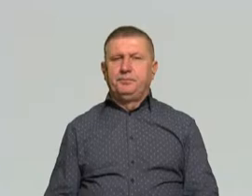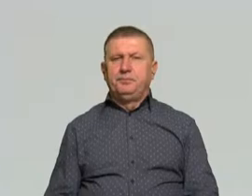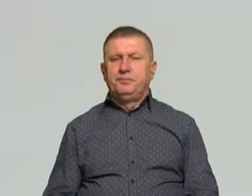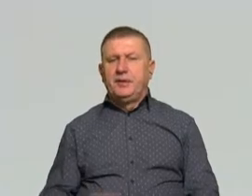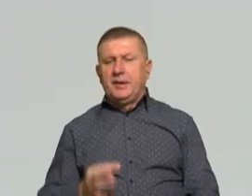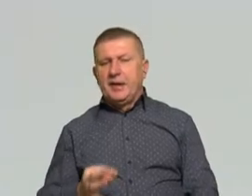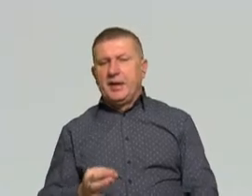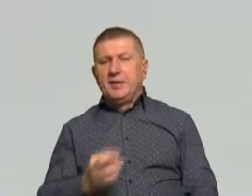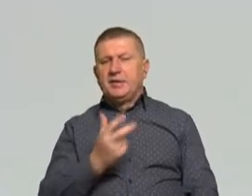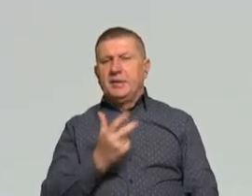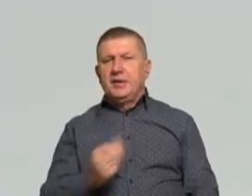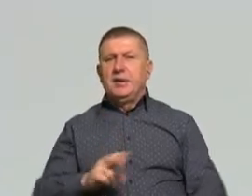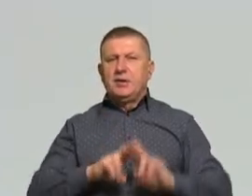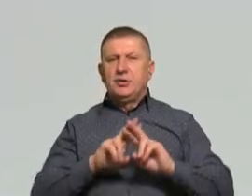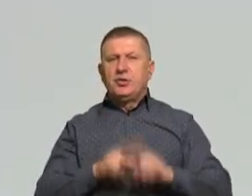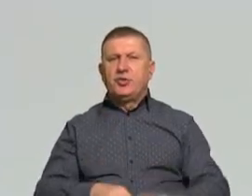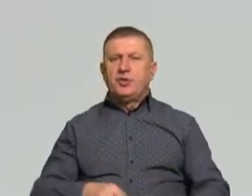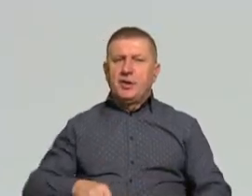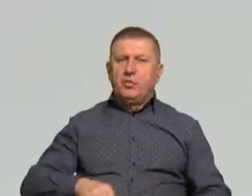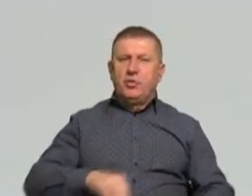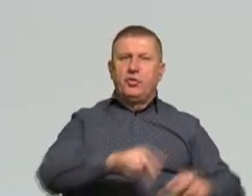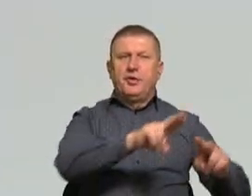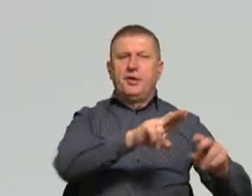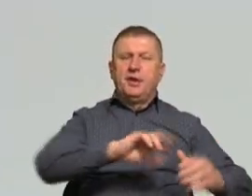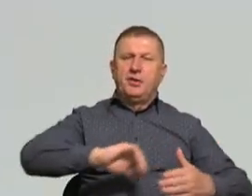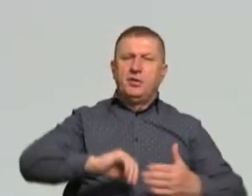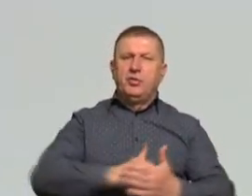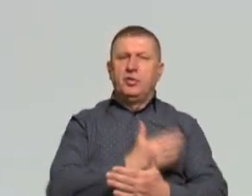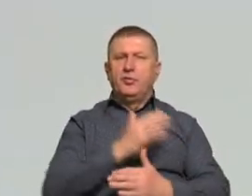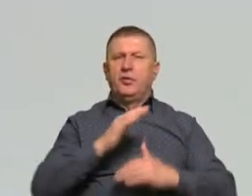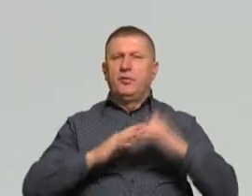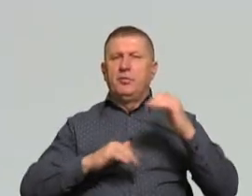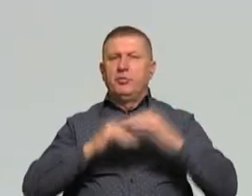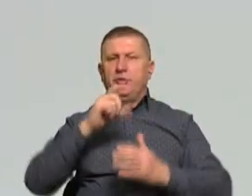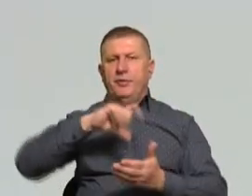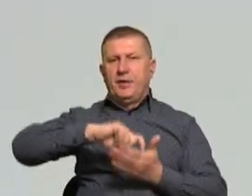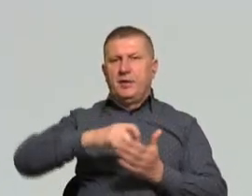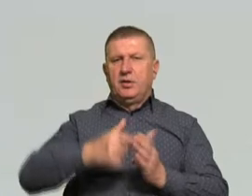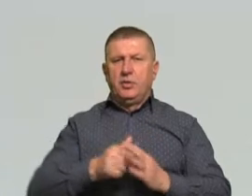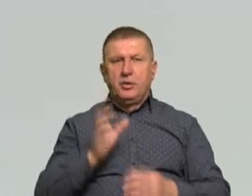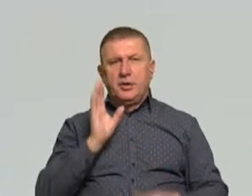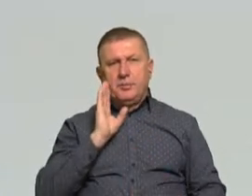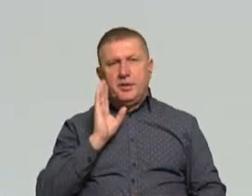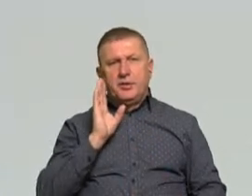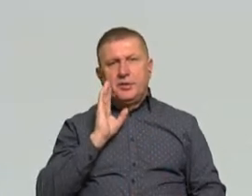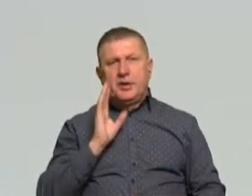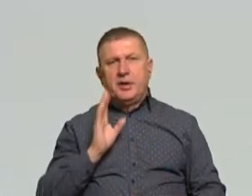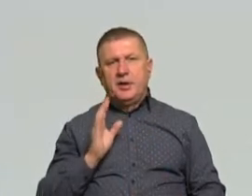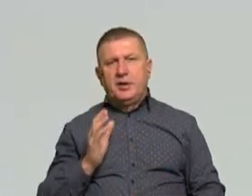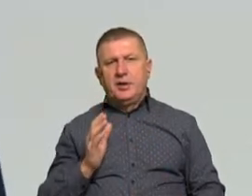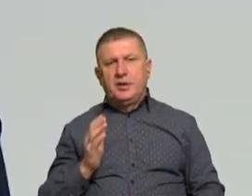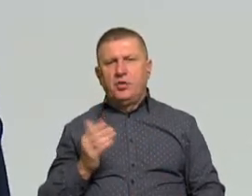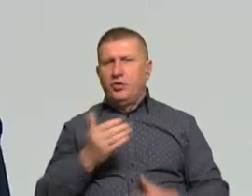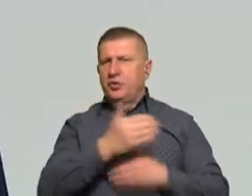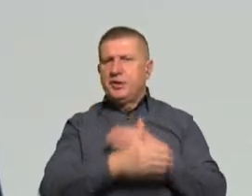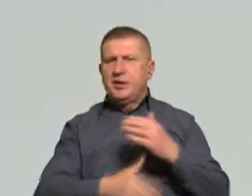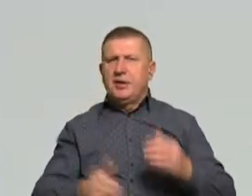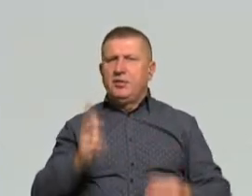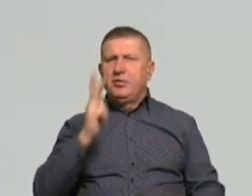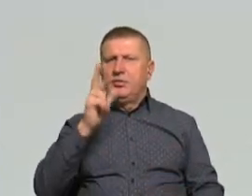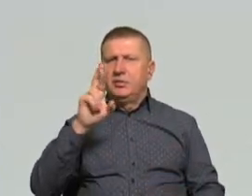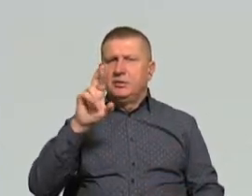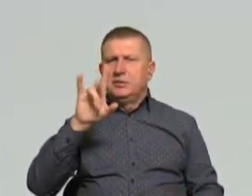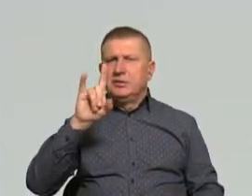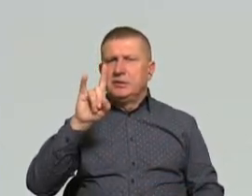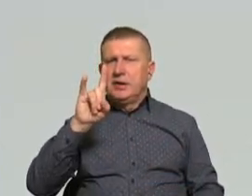oddany żaden nowo wybudowany lokal mieszkalny. Z tego co pamiętam, ostatni lokal komunalny oddawał prezydent Jacek Krywult bodajże w